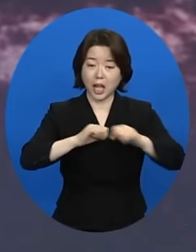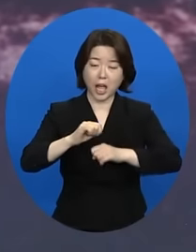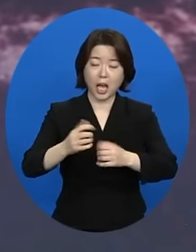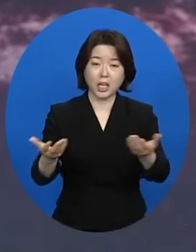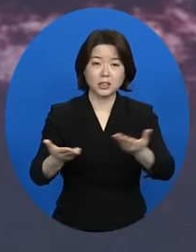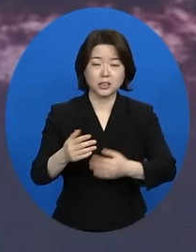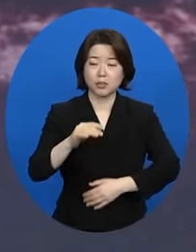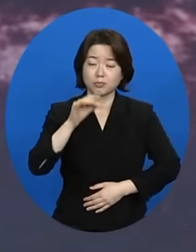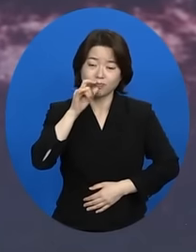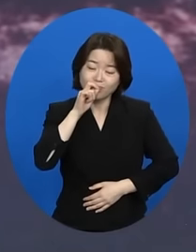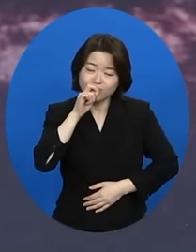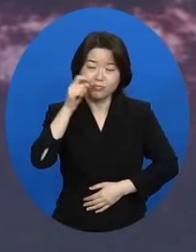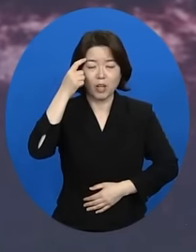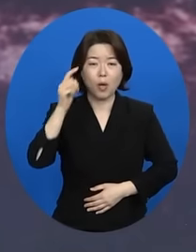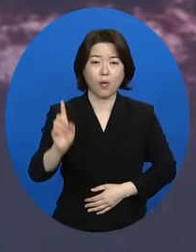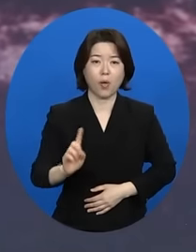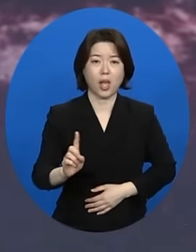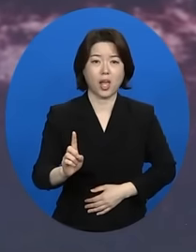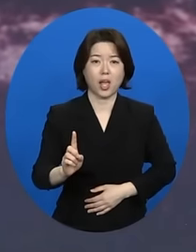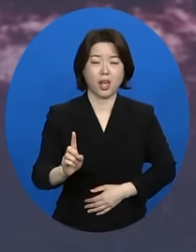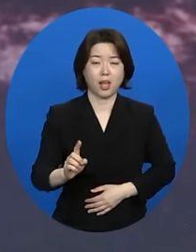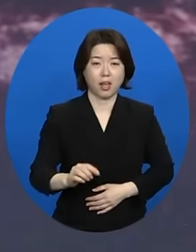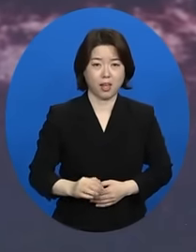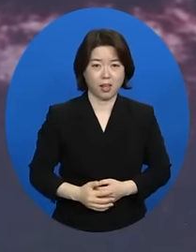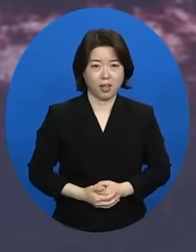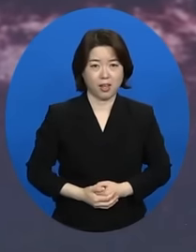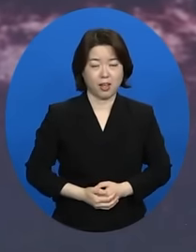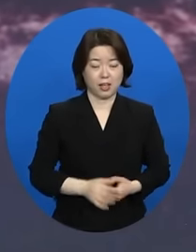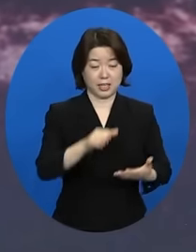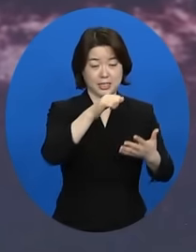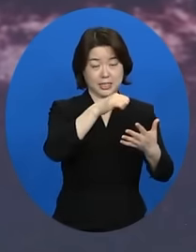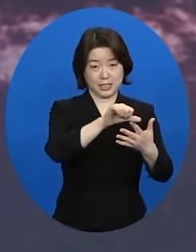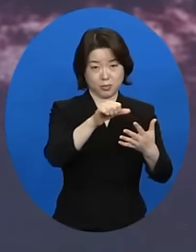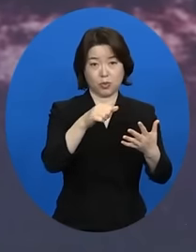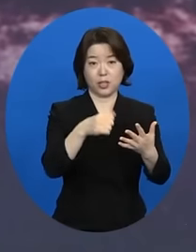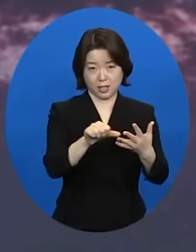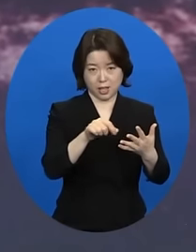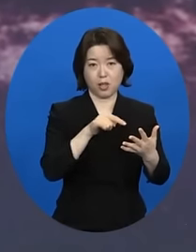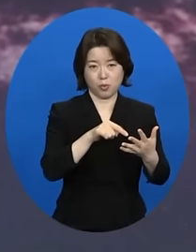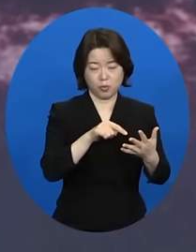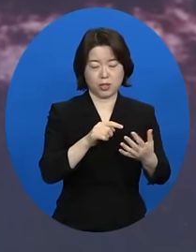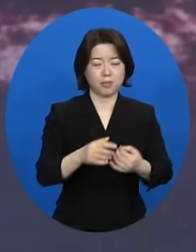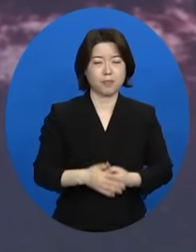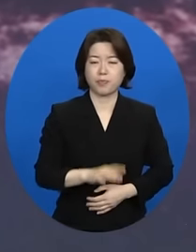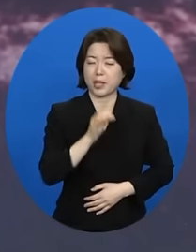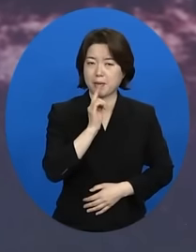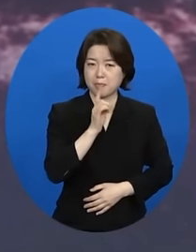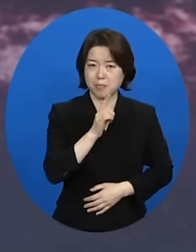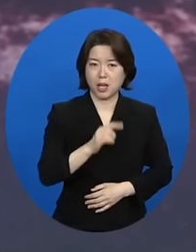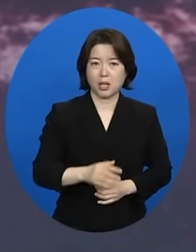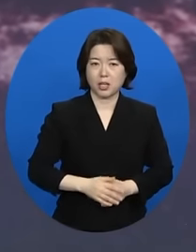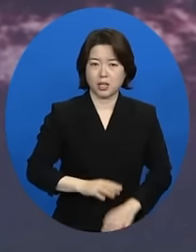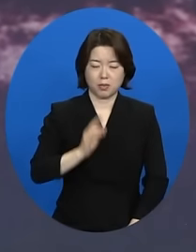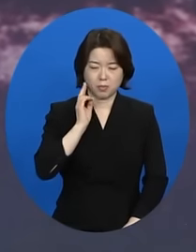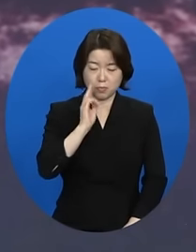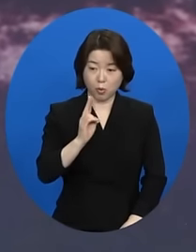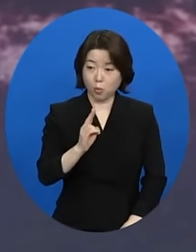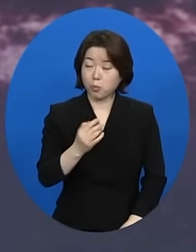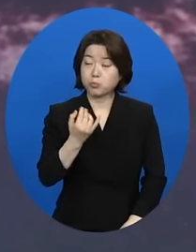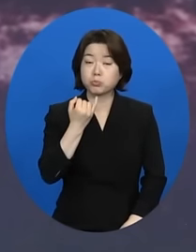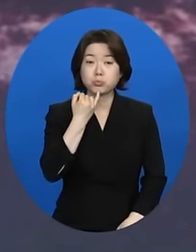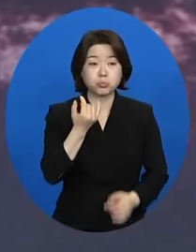왜 침묵하십니까? 이 시므온과 레위의 말이요, 상당히